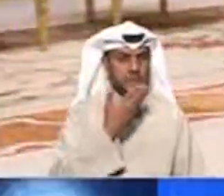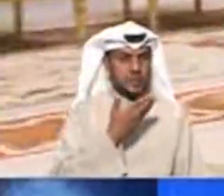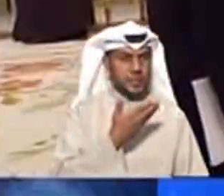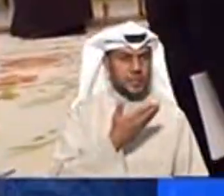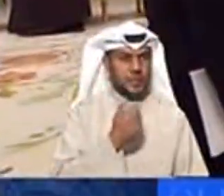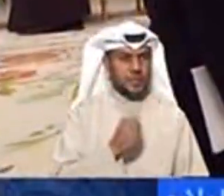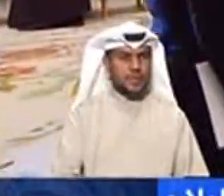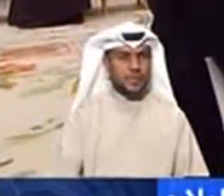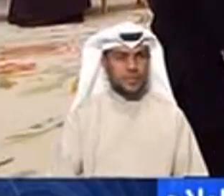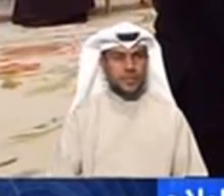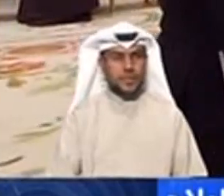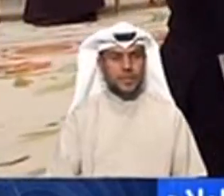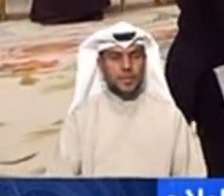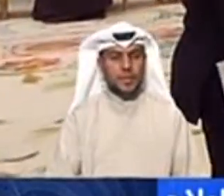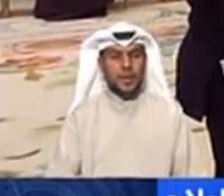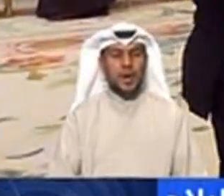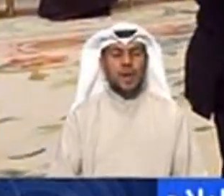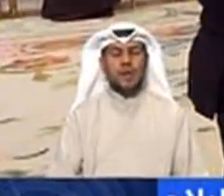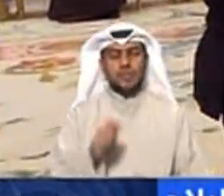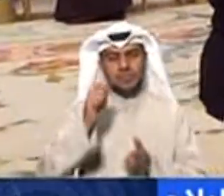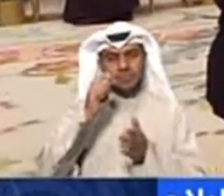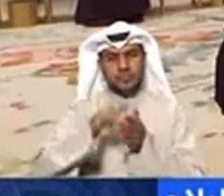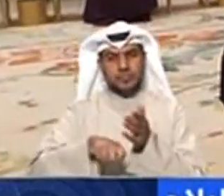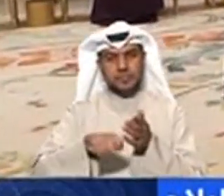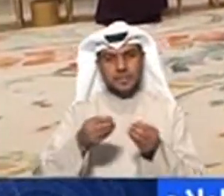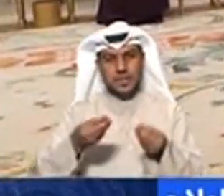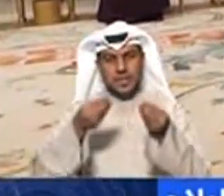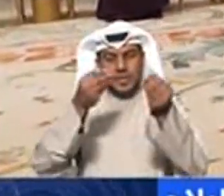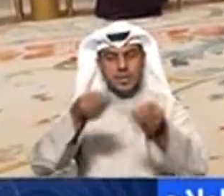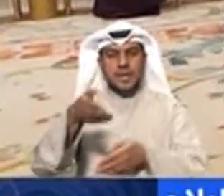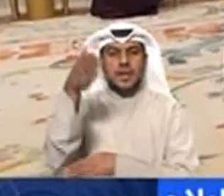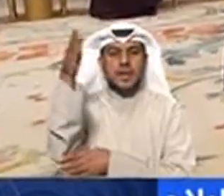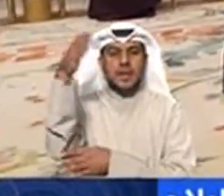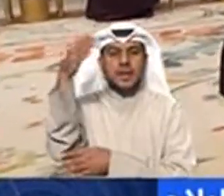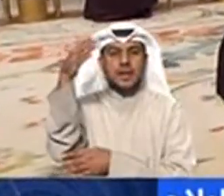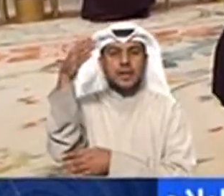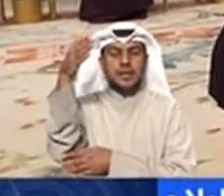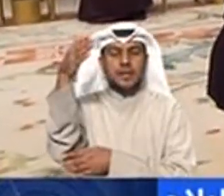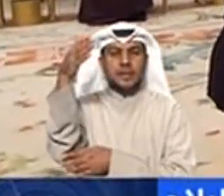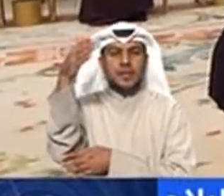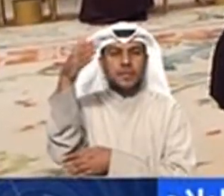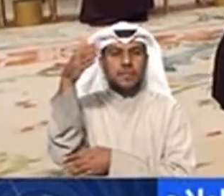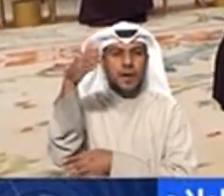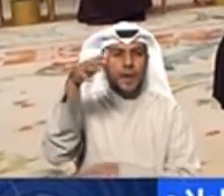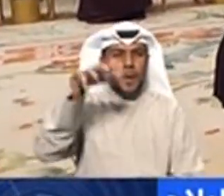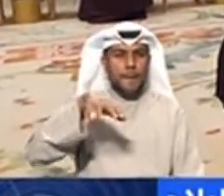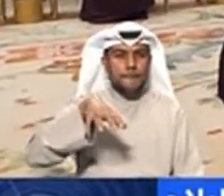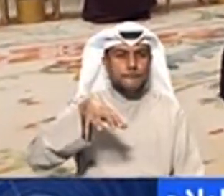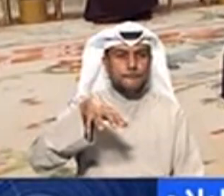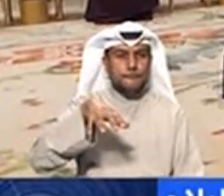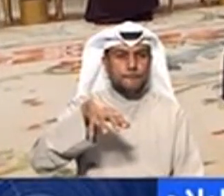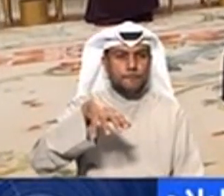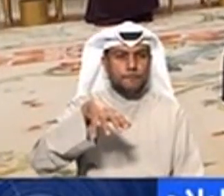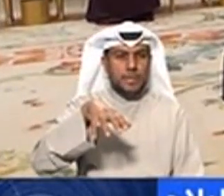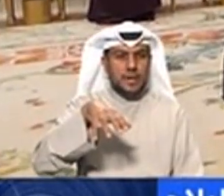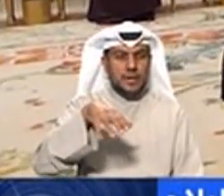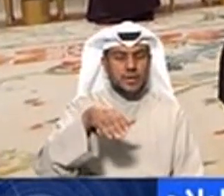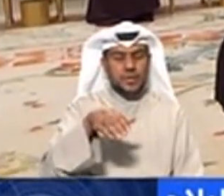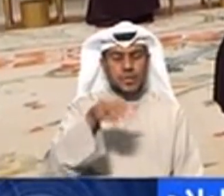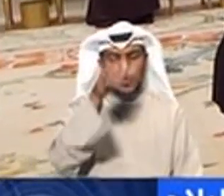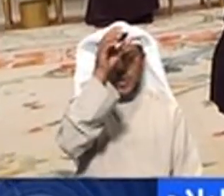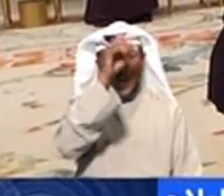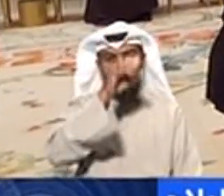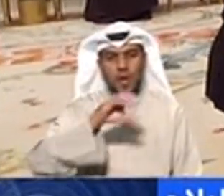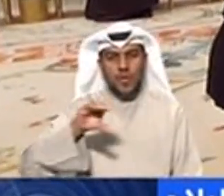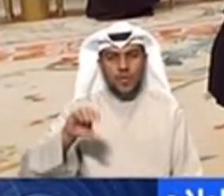وتسلم سموه رعاه الله أوراق اعتماد السفير مانيليسي باولوس جينجي سفيرا لجمهورية